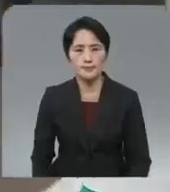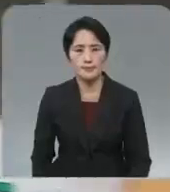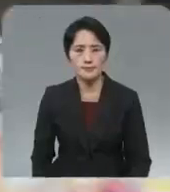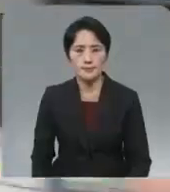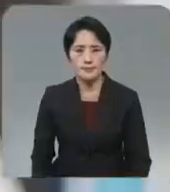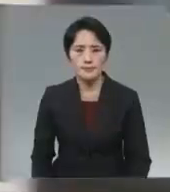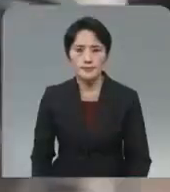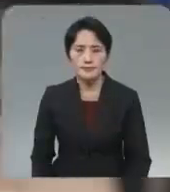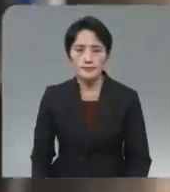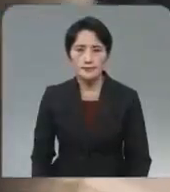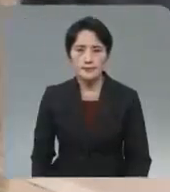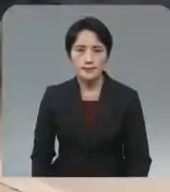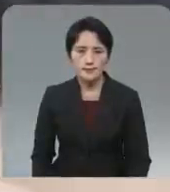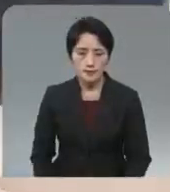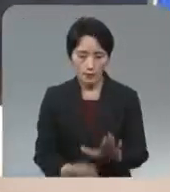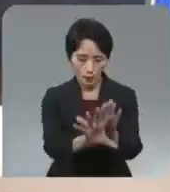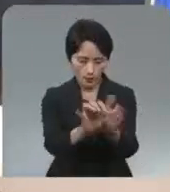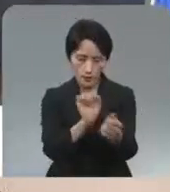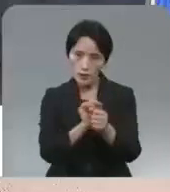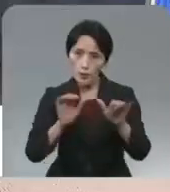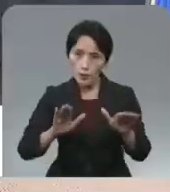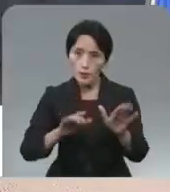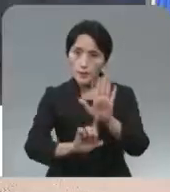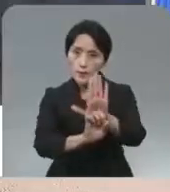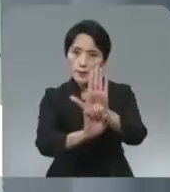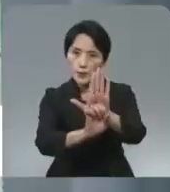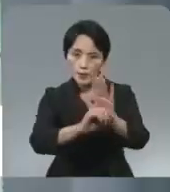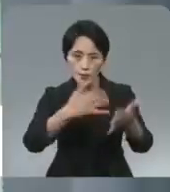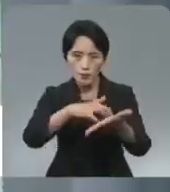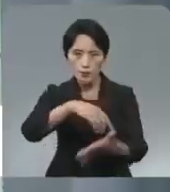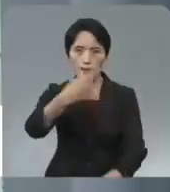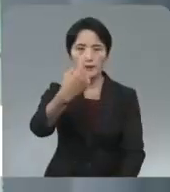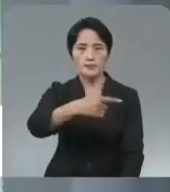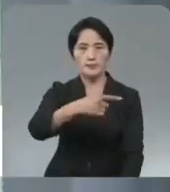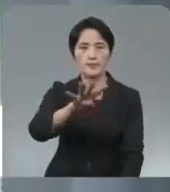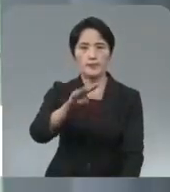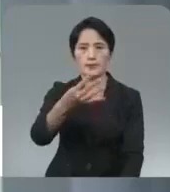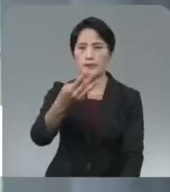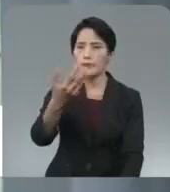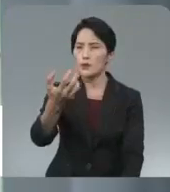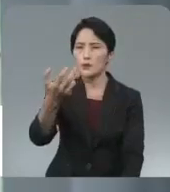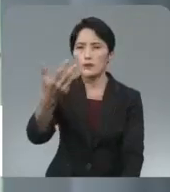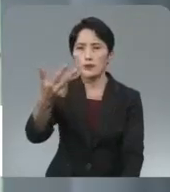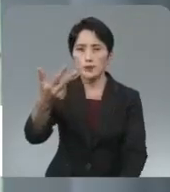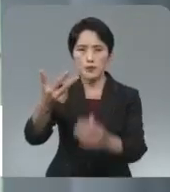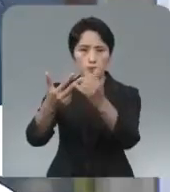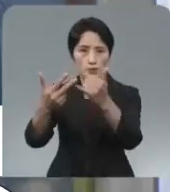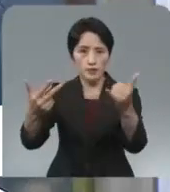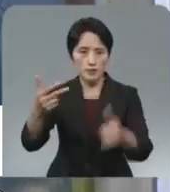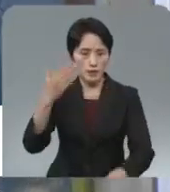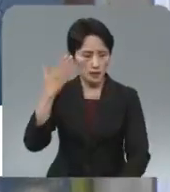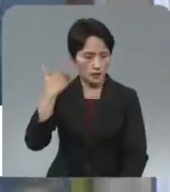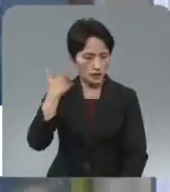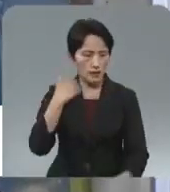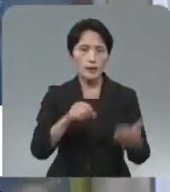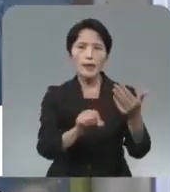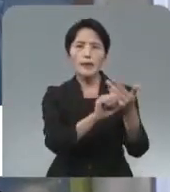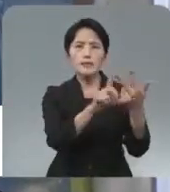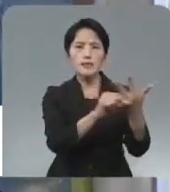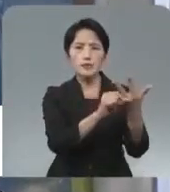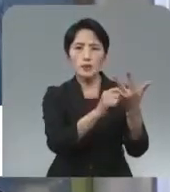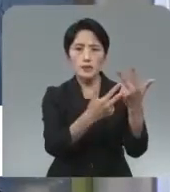по данным корейского управления по контролю и профилактике заболеваний за сутки 29 августа в стороне